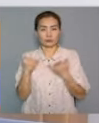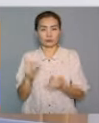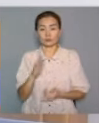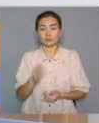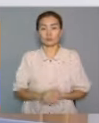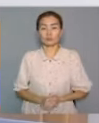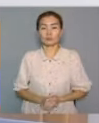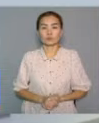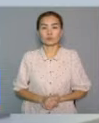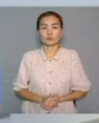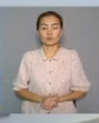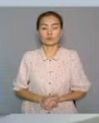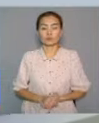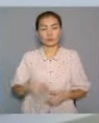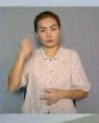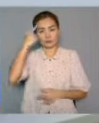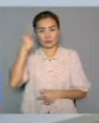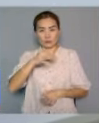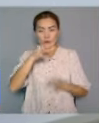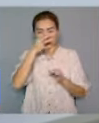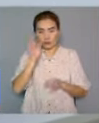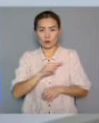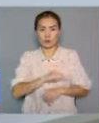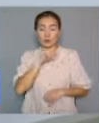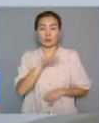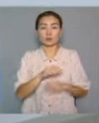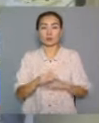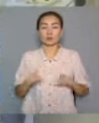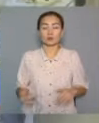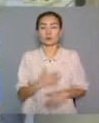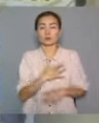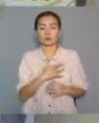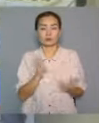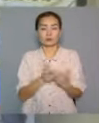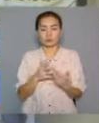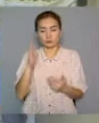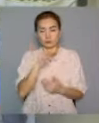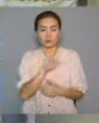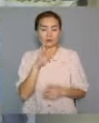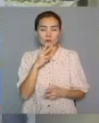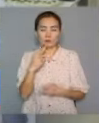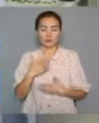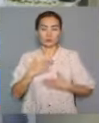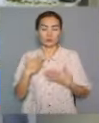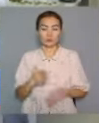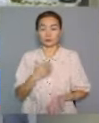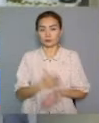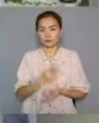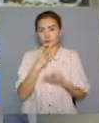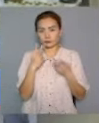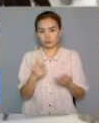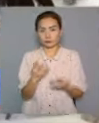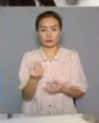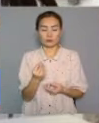жатырмын қазір. Білікті тәлімгер осы жұмыс арқылы бала жүрегіне жол тауып, ата-аналардың ыстық ықыласына бөленіп